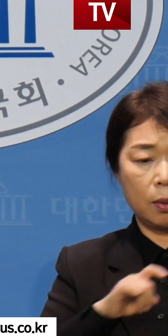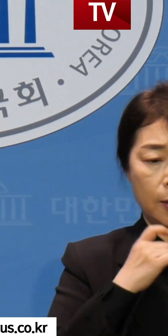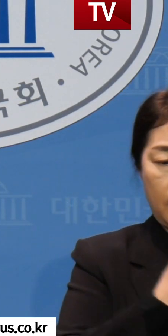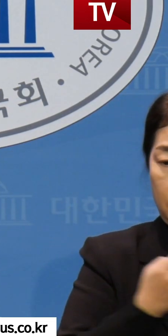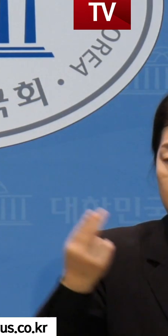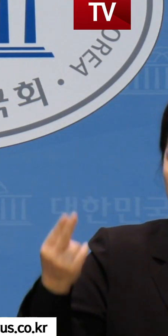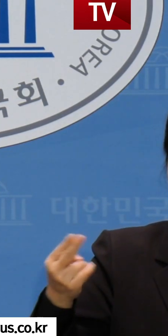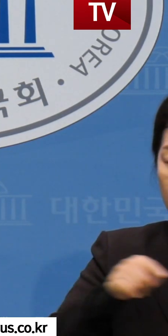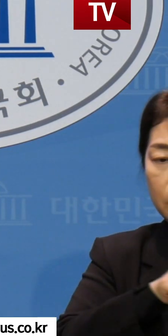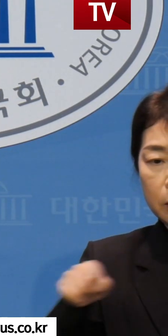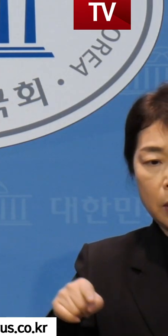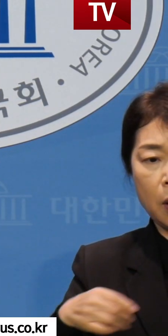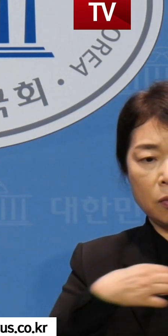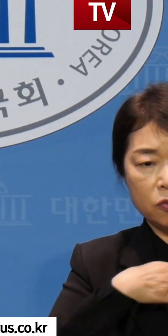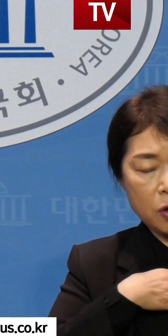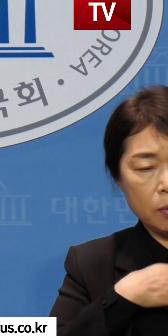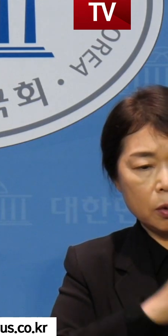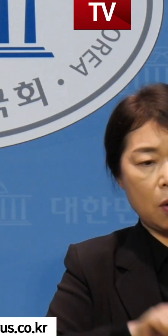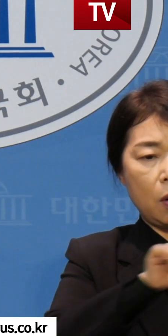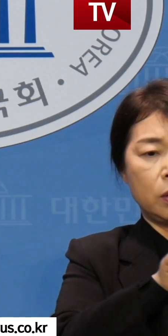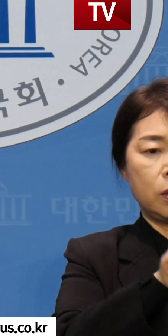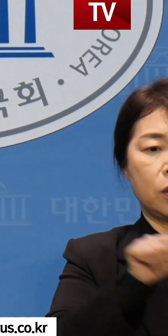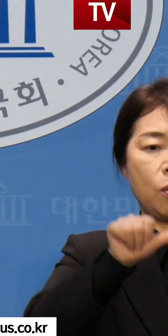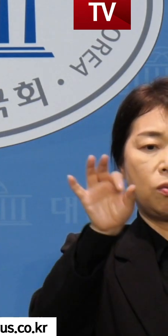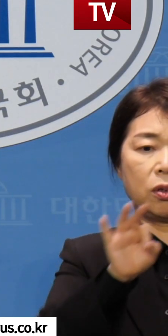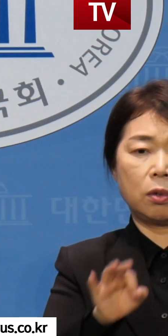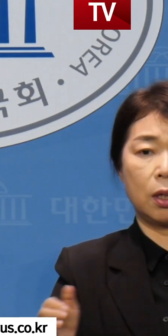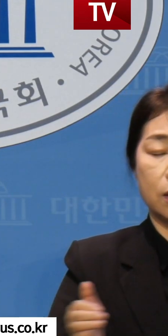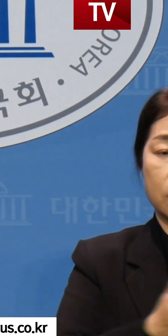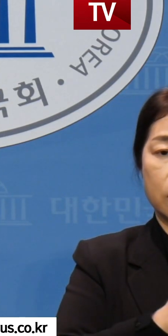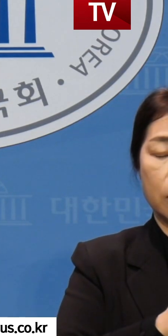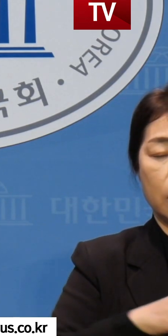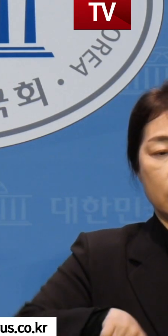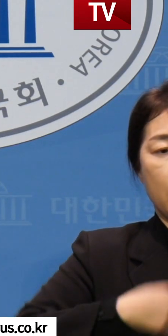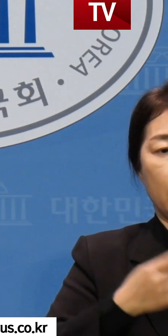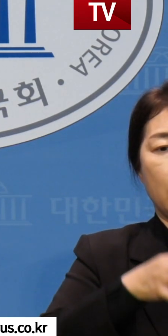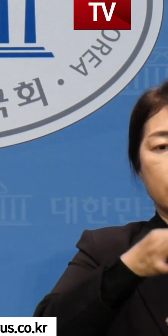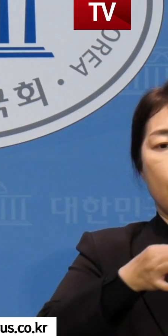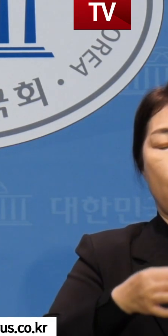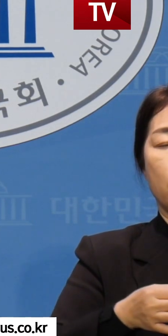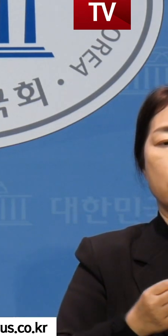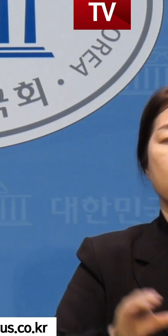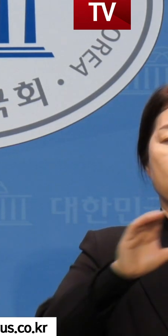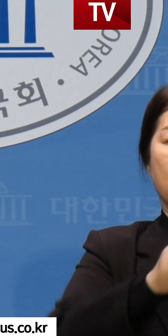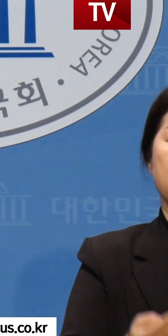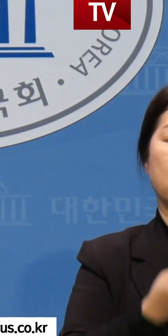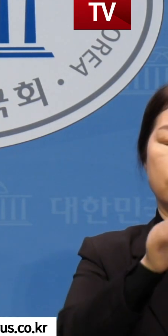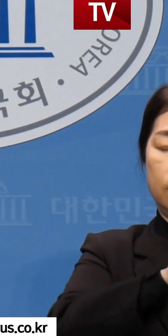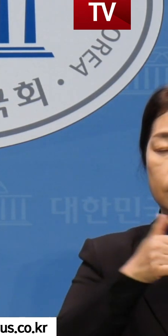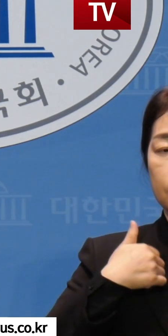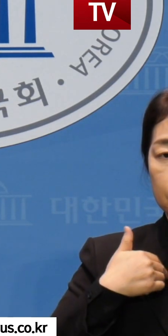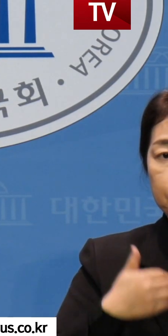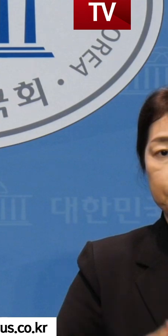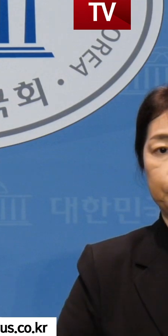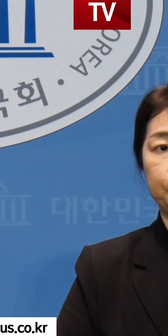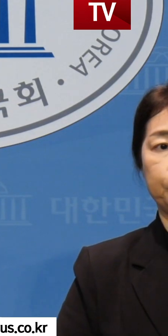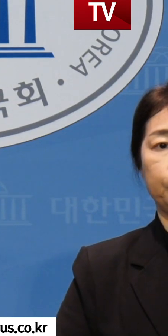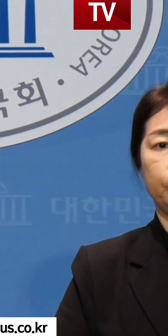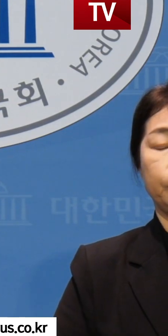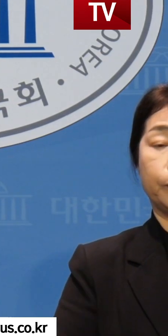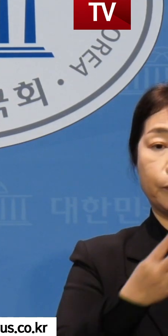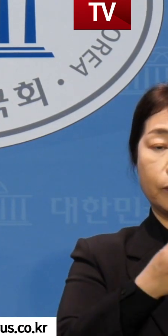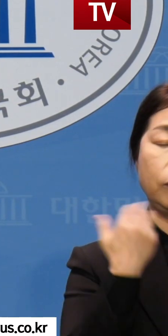가계 부분 위험 가중 자산의 2.5%까지 보통주 자기 자본 추가 적립을 제안합니다. 셋째,